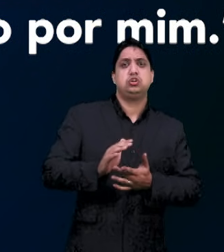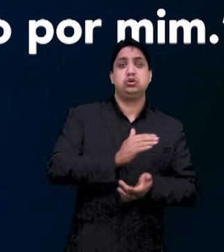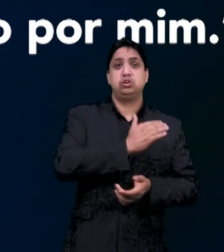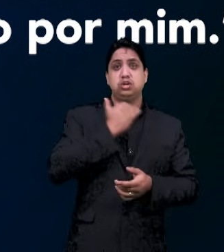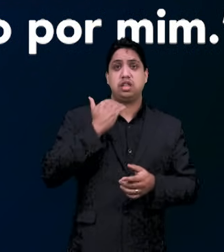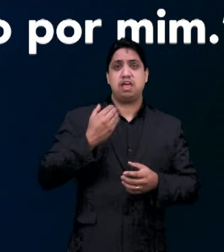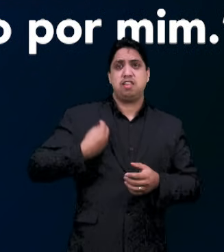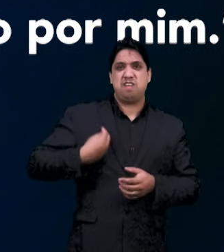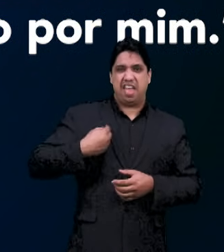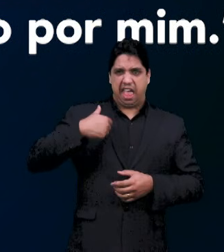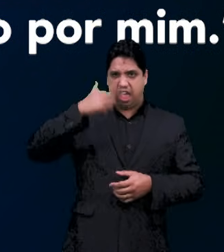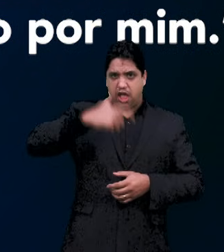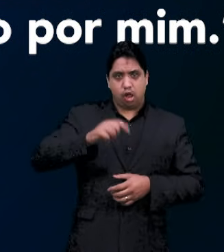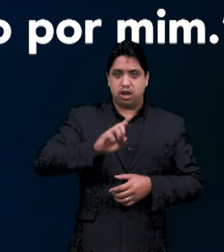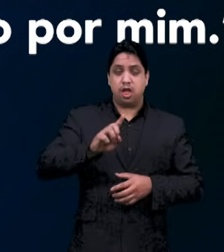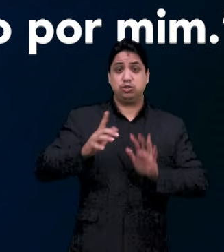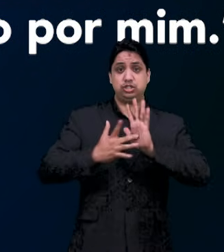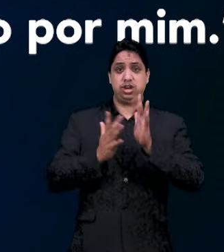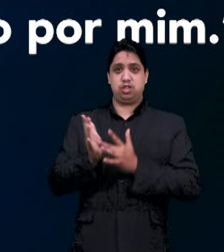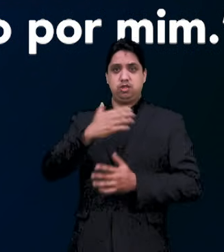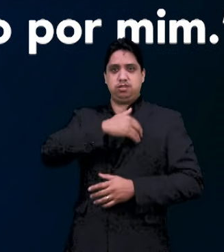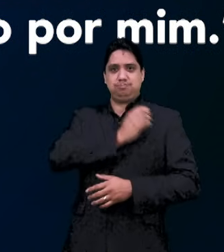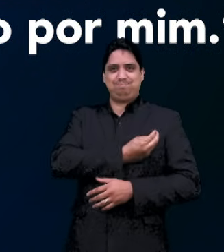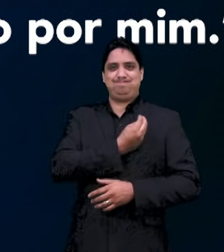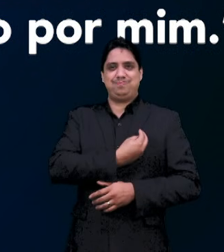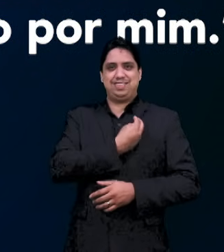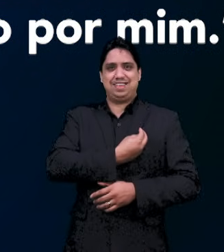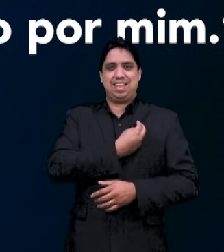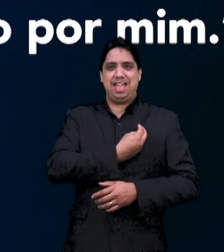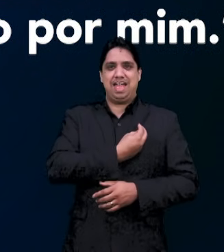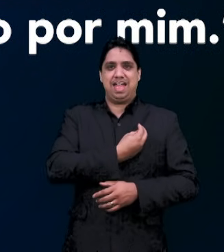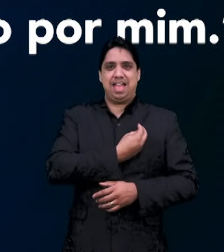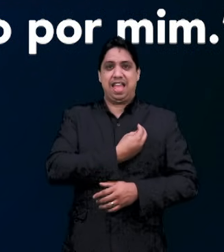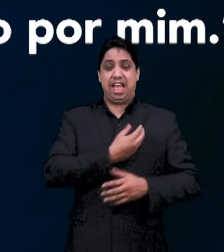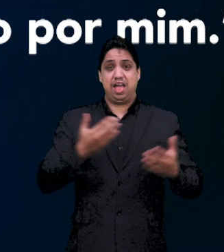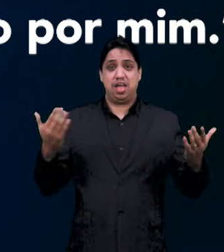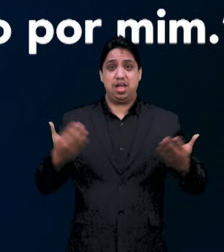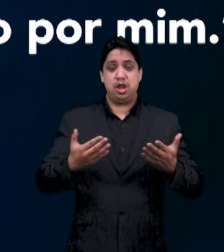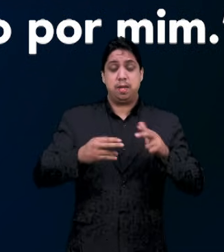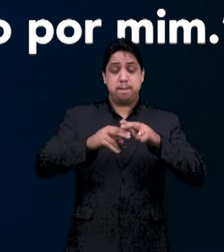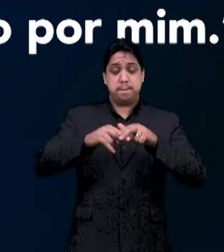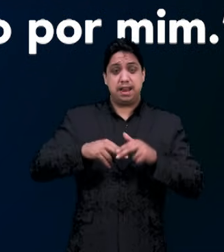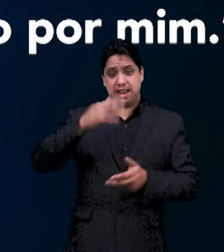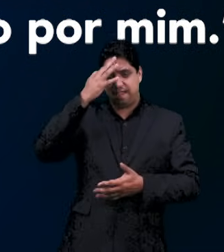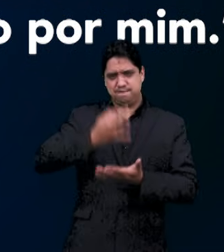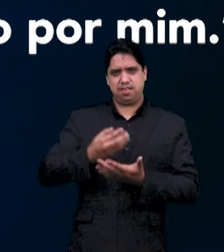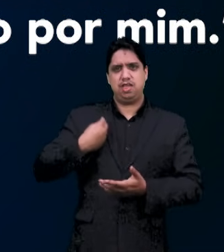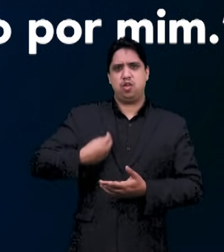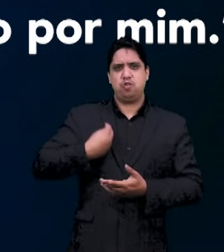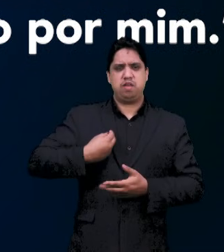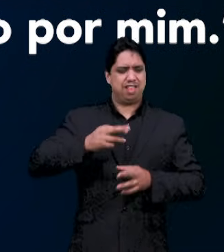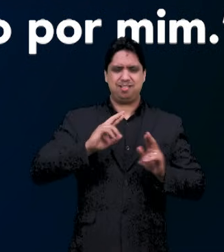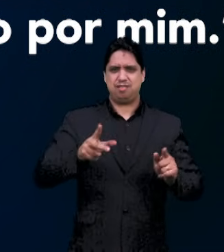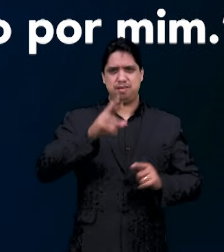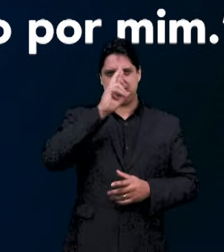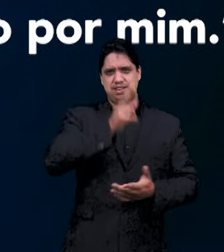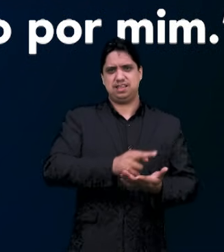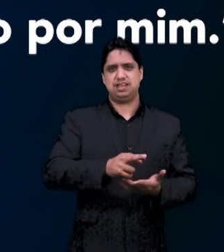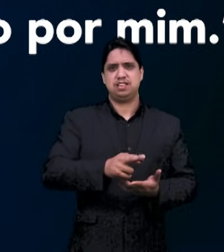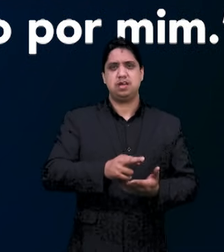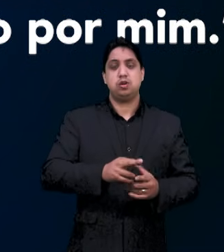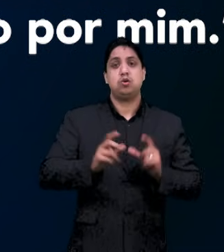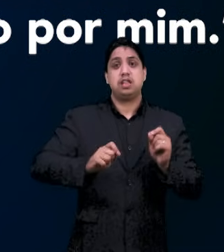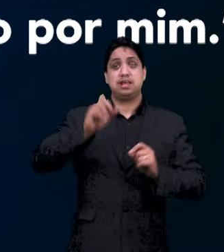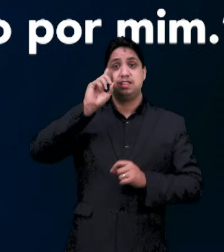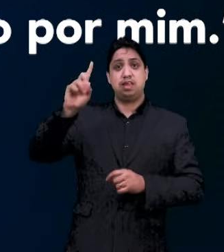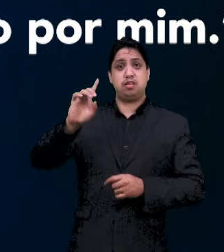Nous sommes déjà crucifiés avec Christ. Je vis, non moi-même, mais Christ vit en moi. Et la vie que je vis maintenant dans la chair, je la vis par la foi dans le